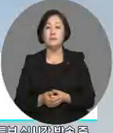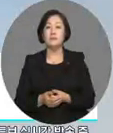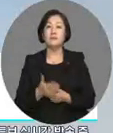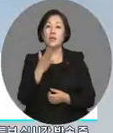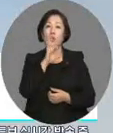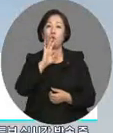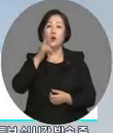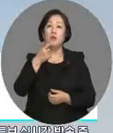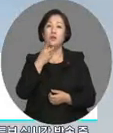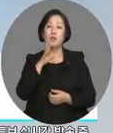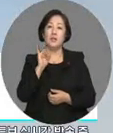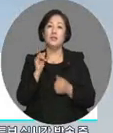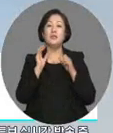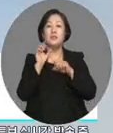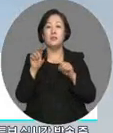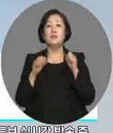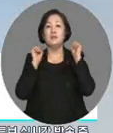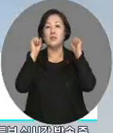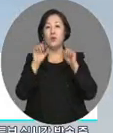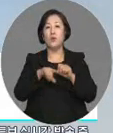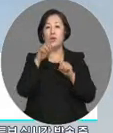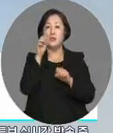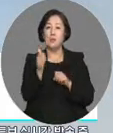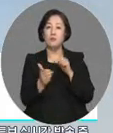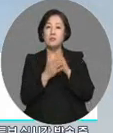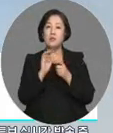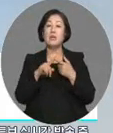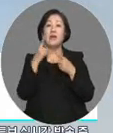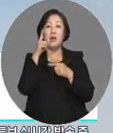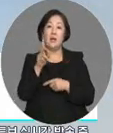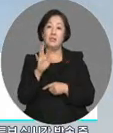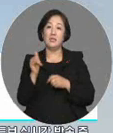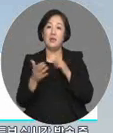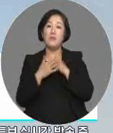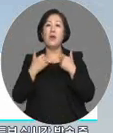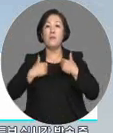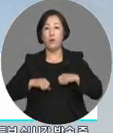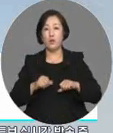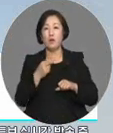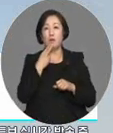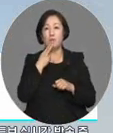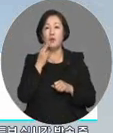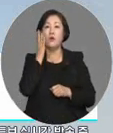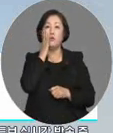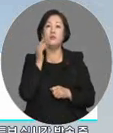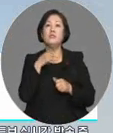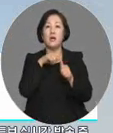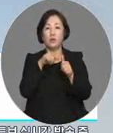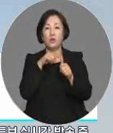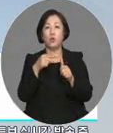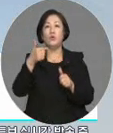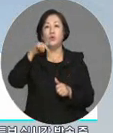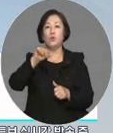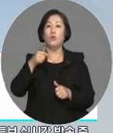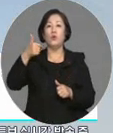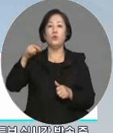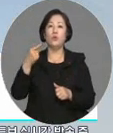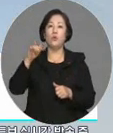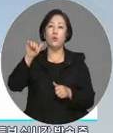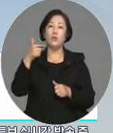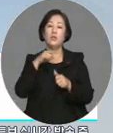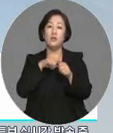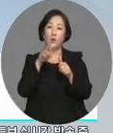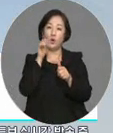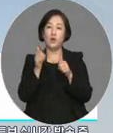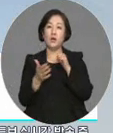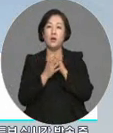오흥일 전 울산시체육회 사무처장이 한 명의 아이도 포기하지 않는 울산 교육을 꿈꿨던 고 노우키 교육감의